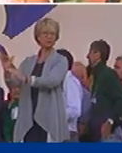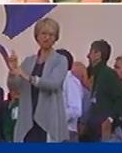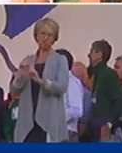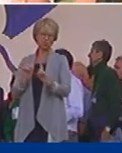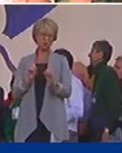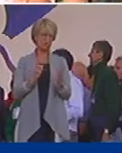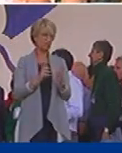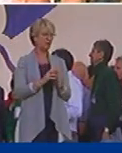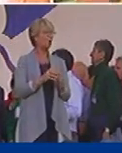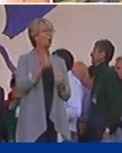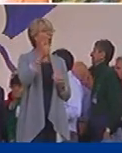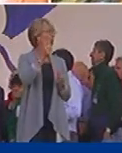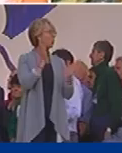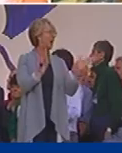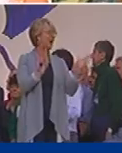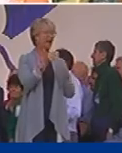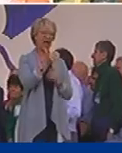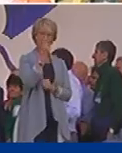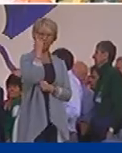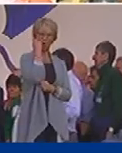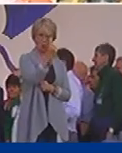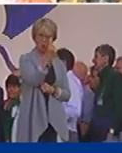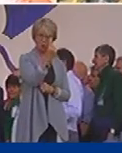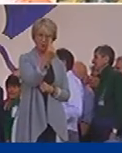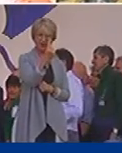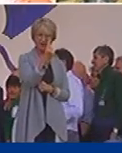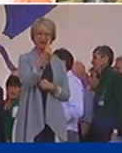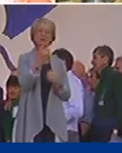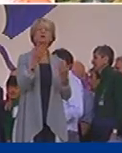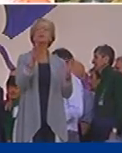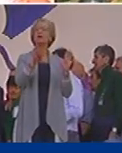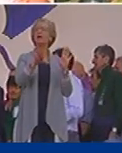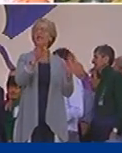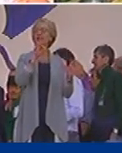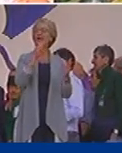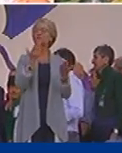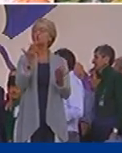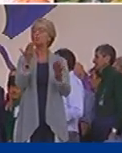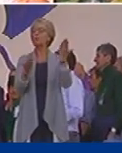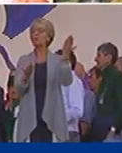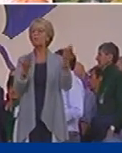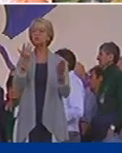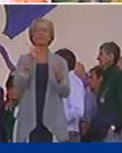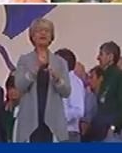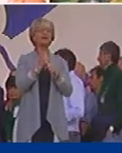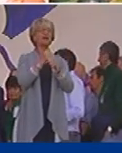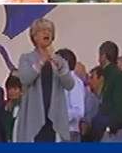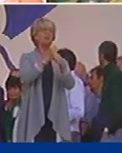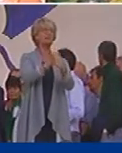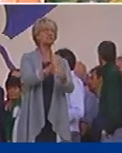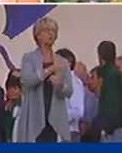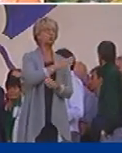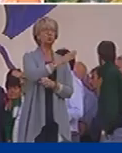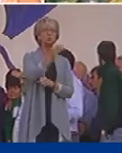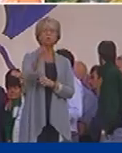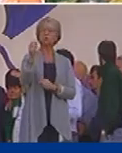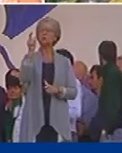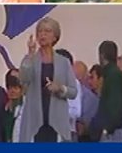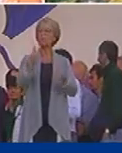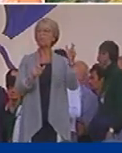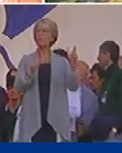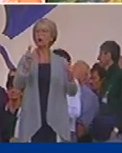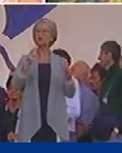Una sola camera eletta col sistema proporzionale per rappresentare tutte le popolazioni che vivono in